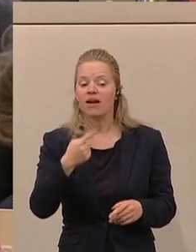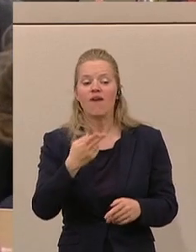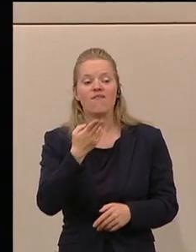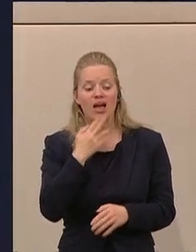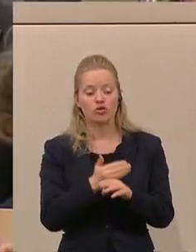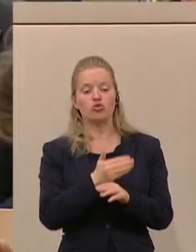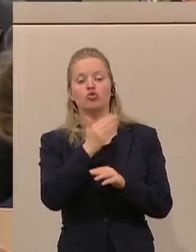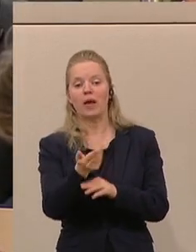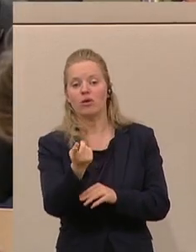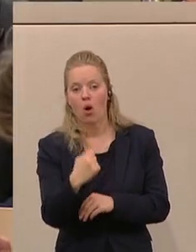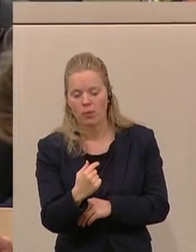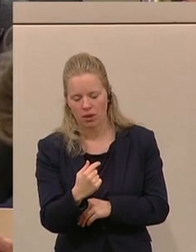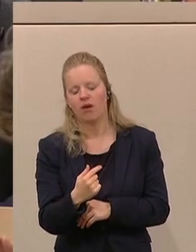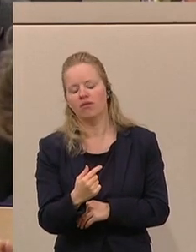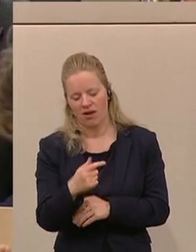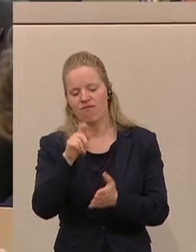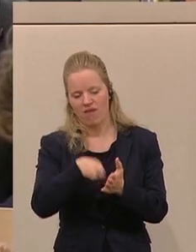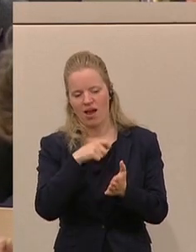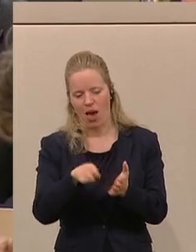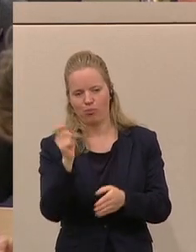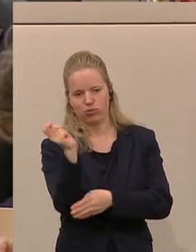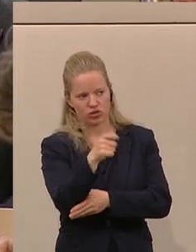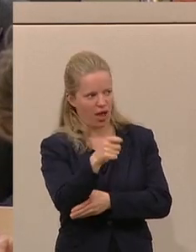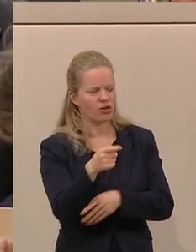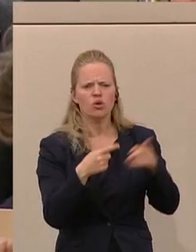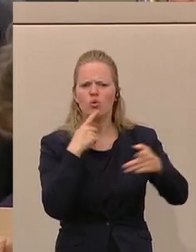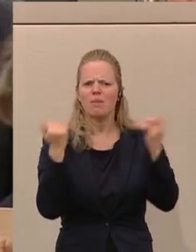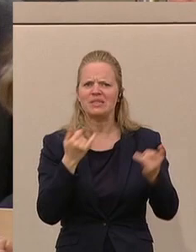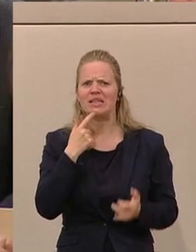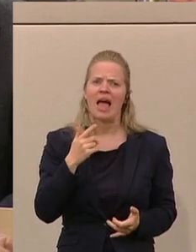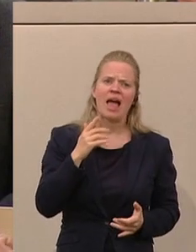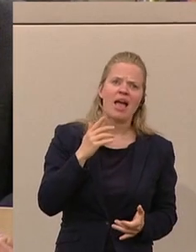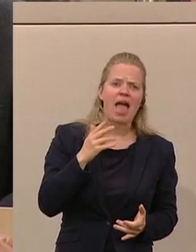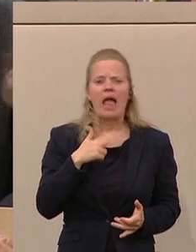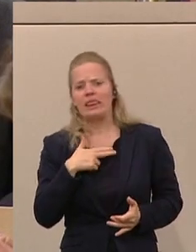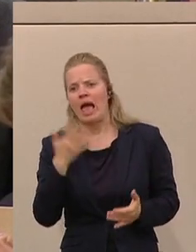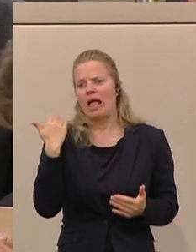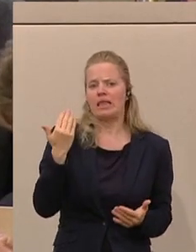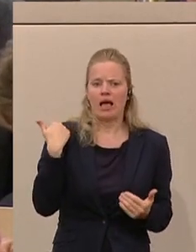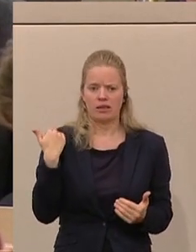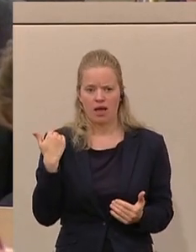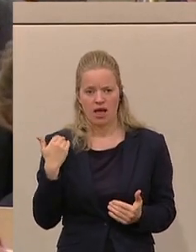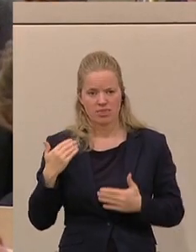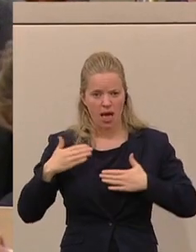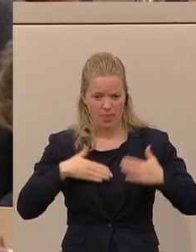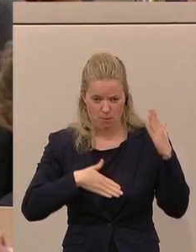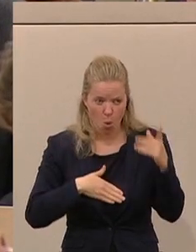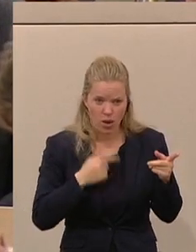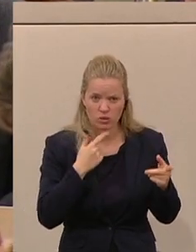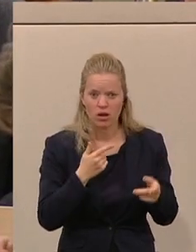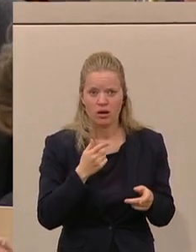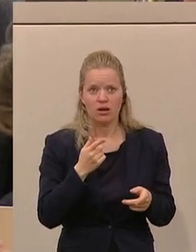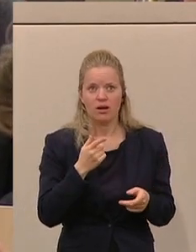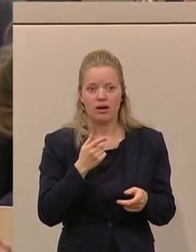Konjunktiv gehört, hätte. Nicht einmal Napoleon hat es geschafft, in 100 Tagen alles so zu ermöglichen, was wir alles